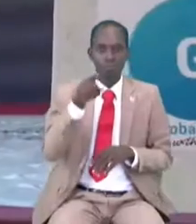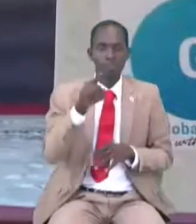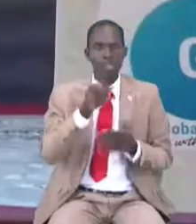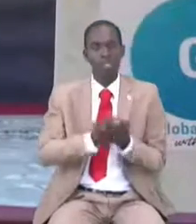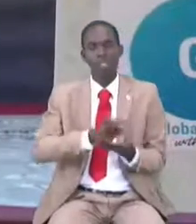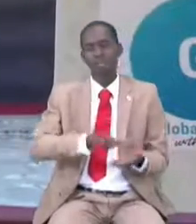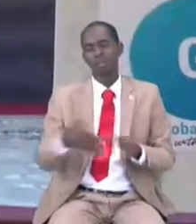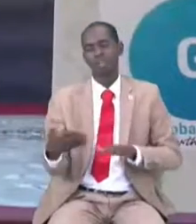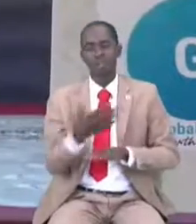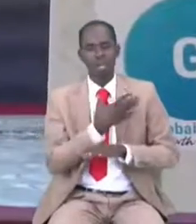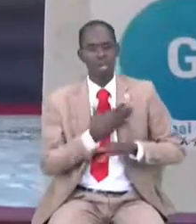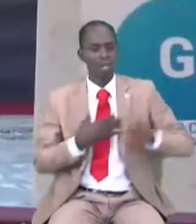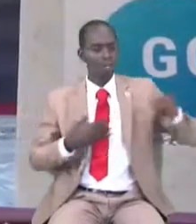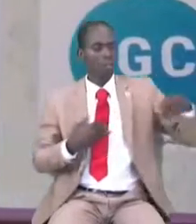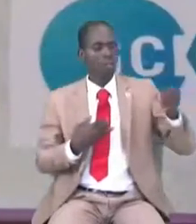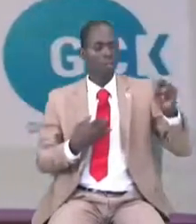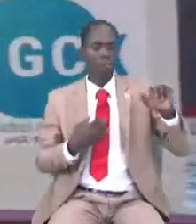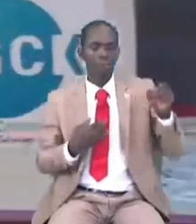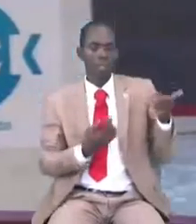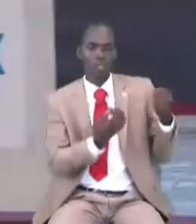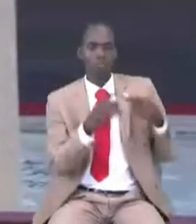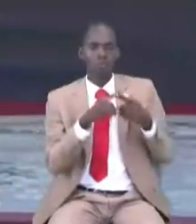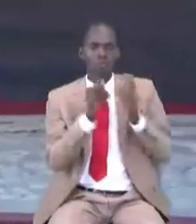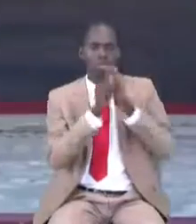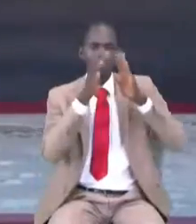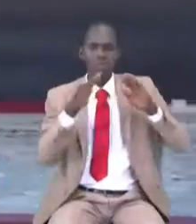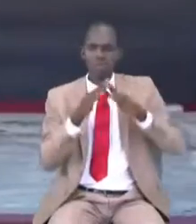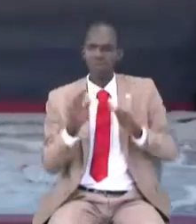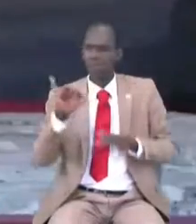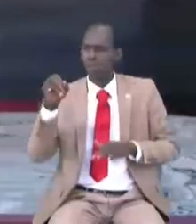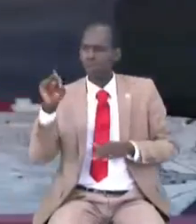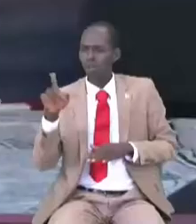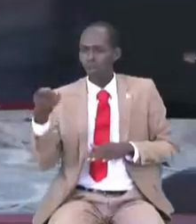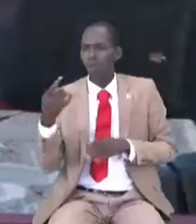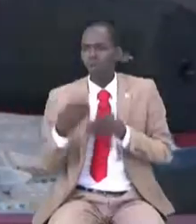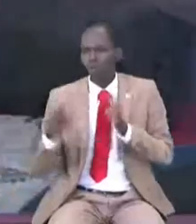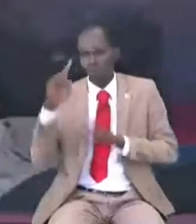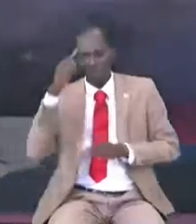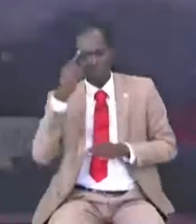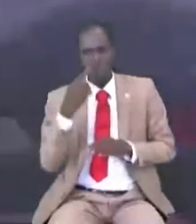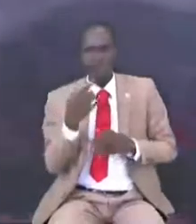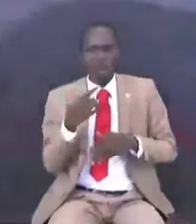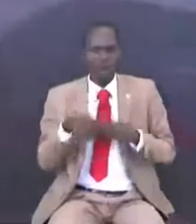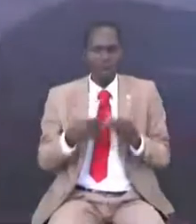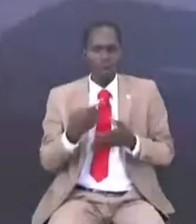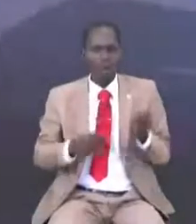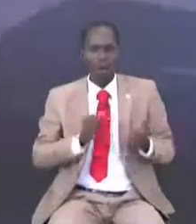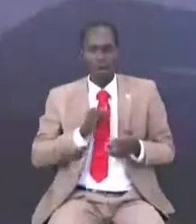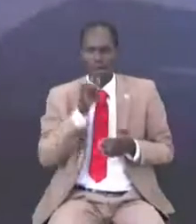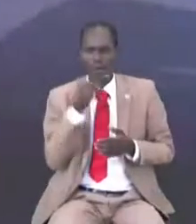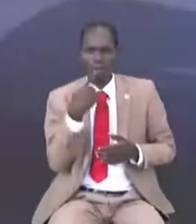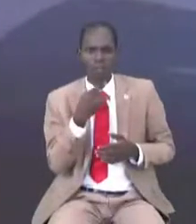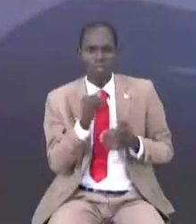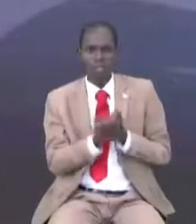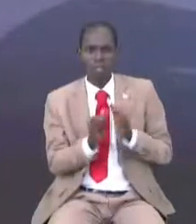Jonas, qu'est-ce que tu penses? Oui, je leur ai dit que... Encore 40 jours et Ninive